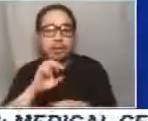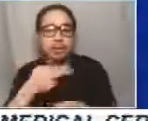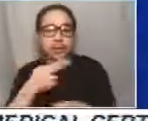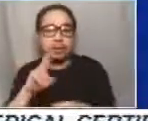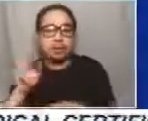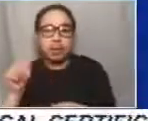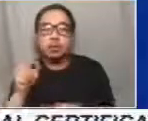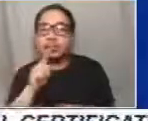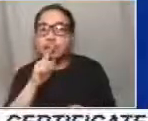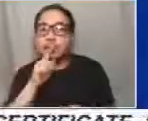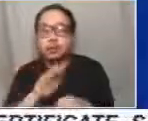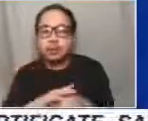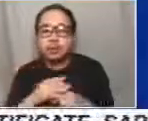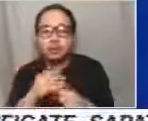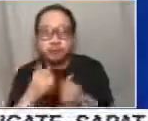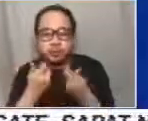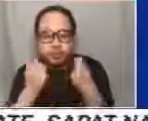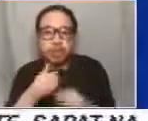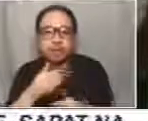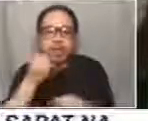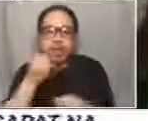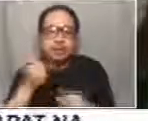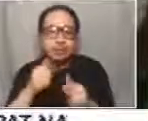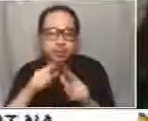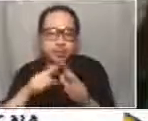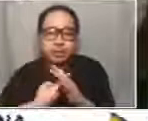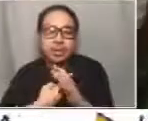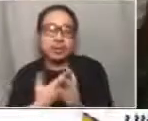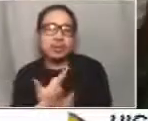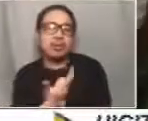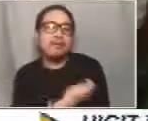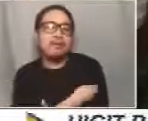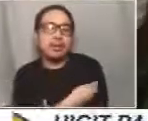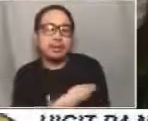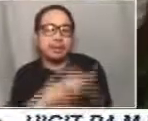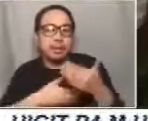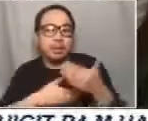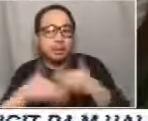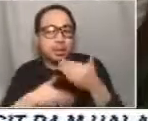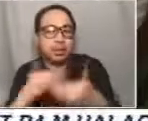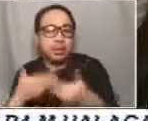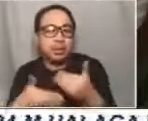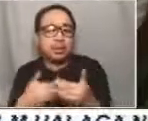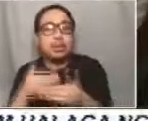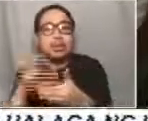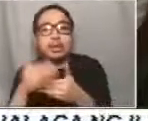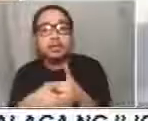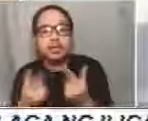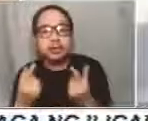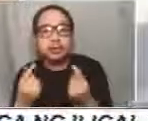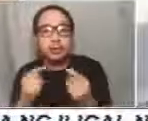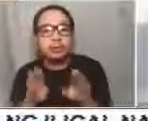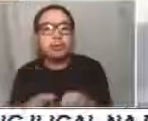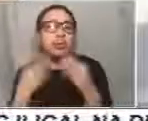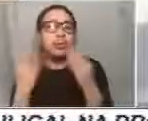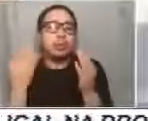sa IATF core members para naman isapinal ang bagong quarantine classifications na ipatutupad sa